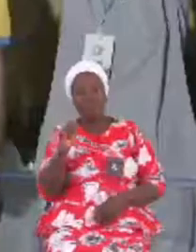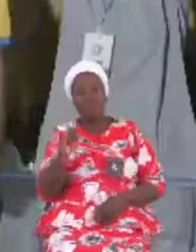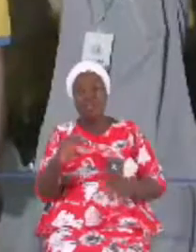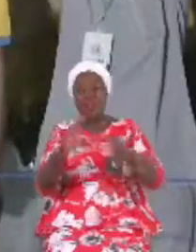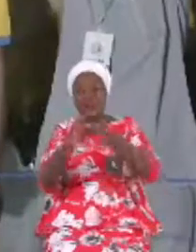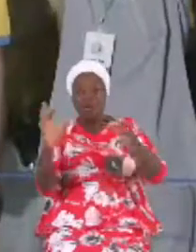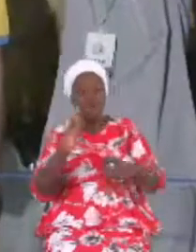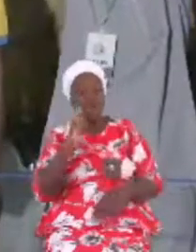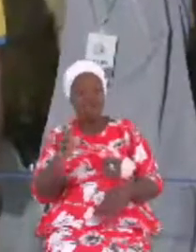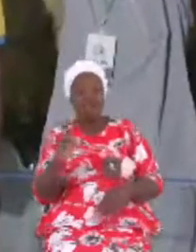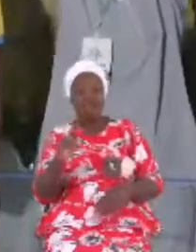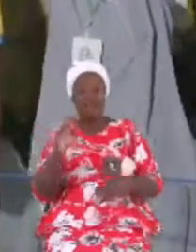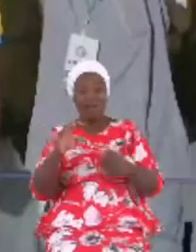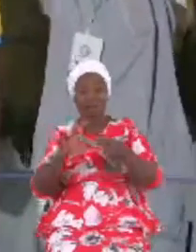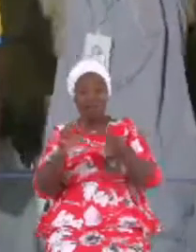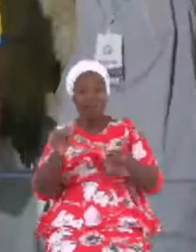Délie-la.